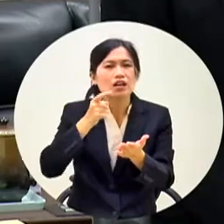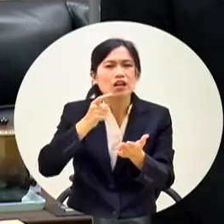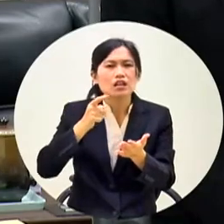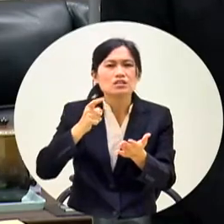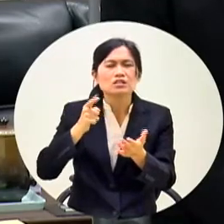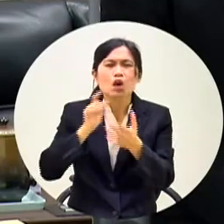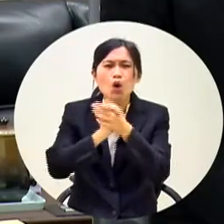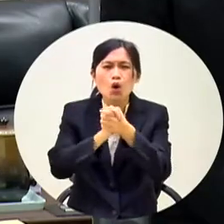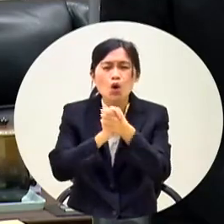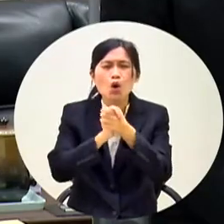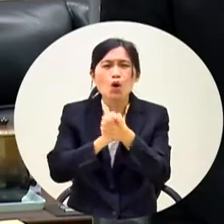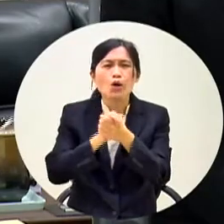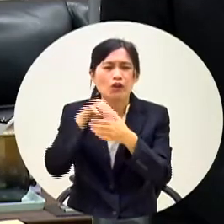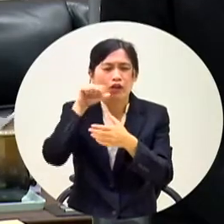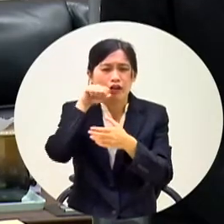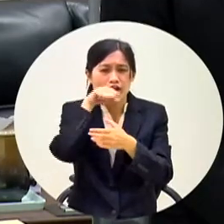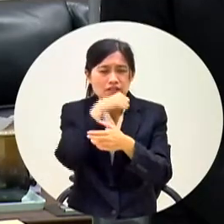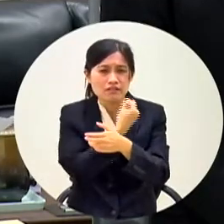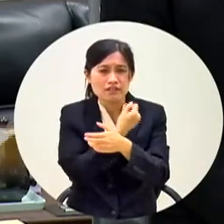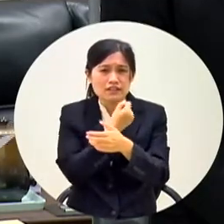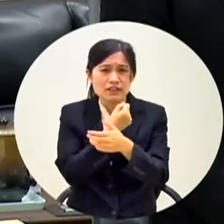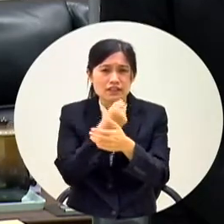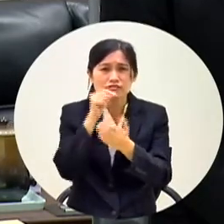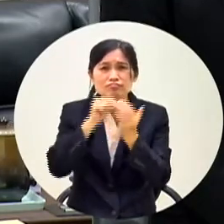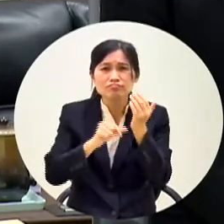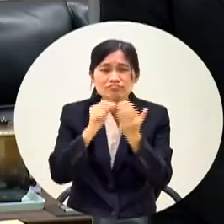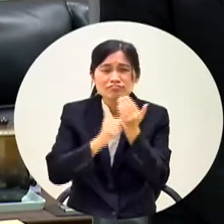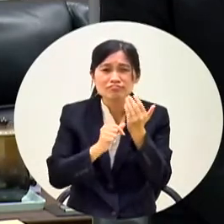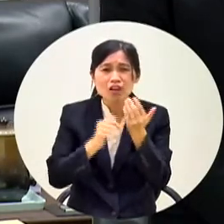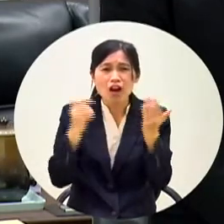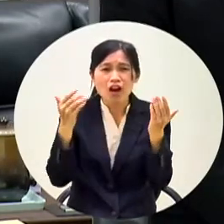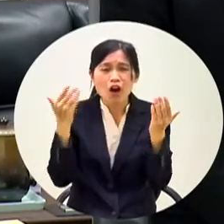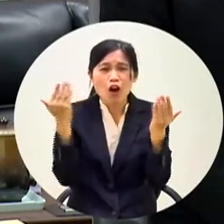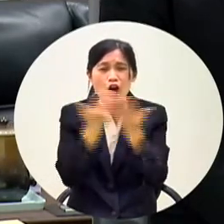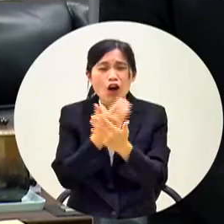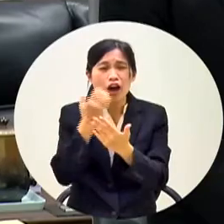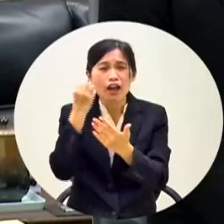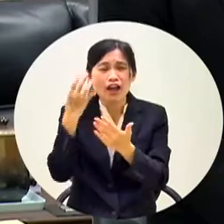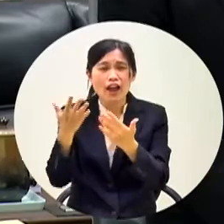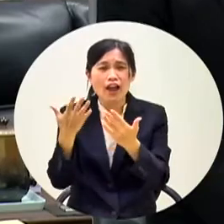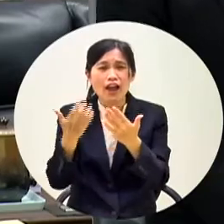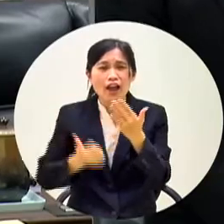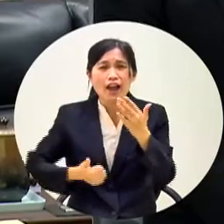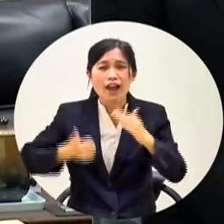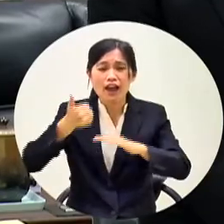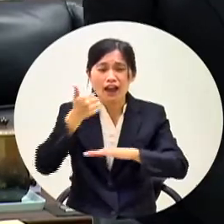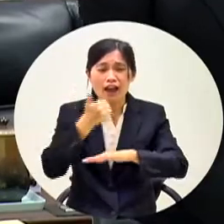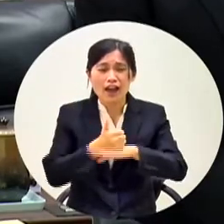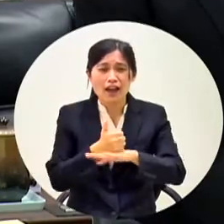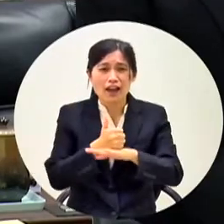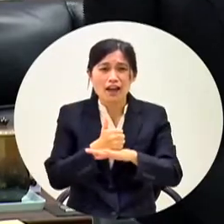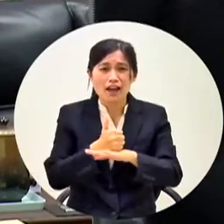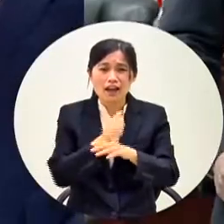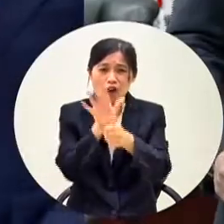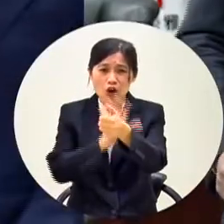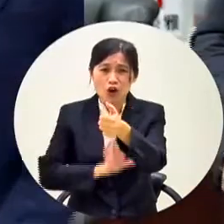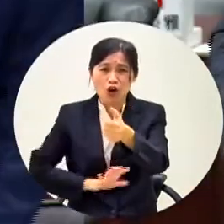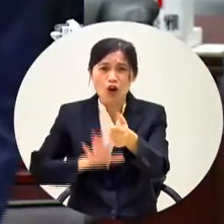施会不会因为换了一个新的总统之后，对台湾友台措施有所影响？是不是请市长回答？ 市长，请答